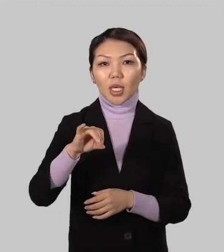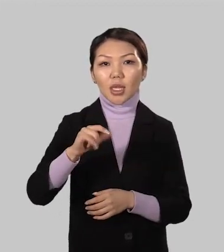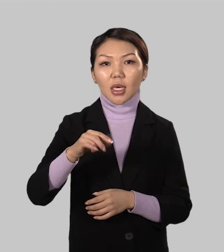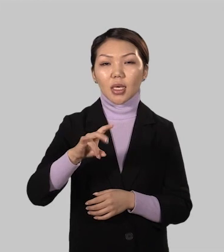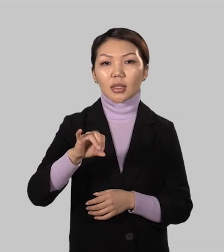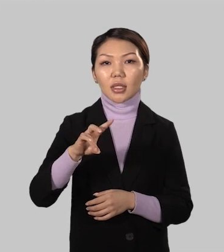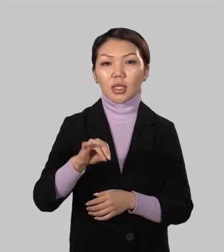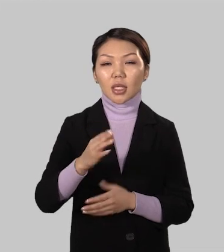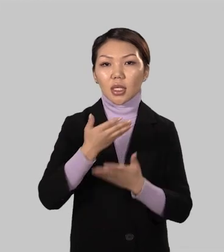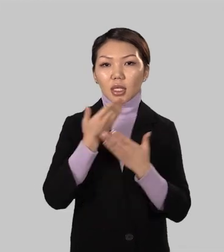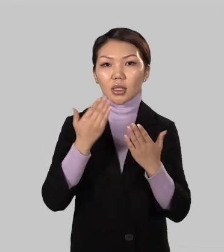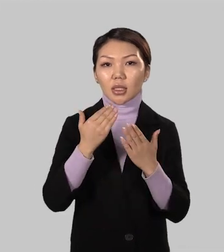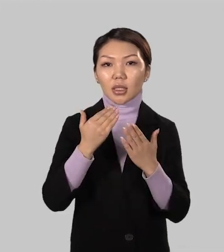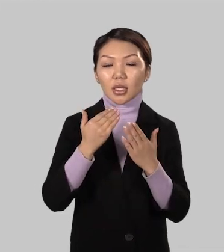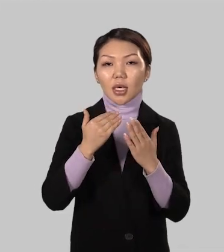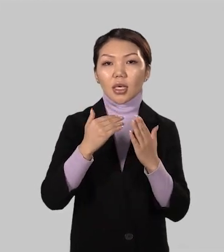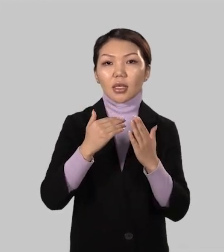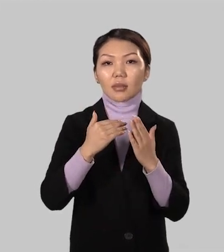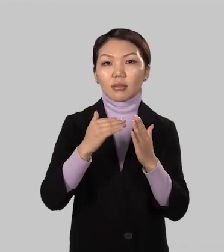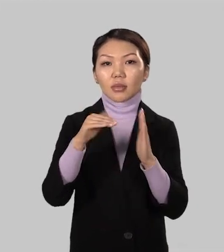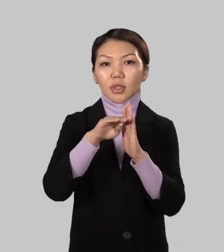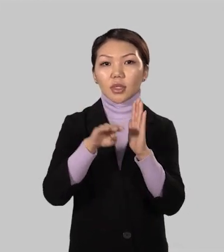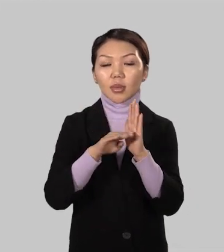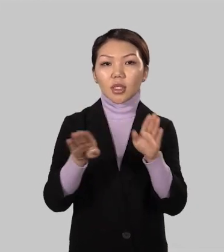не имеет степеней сравнения